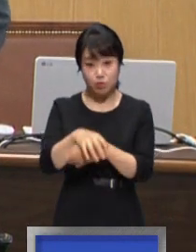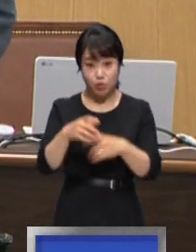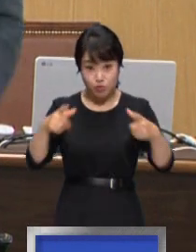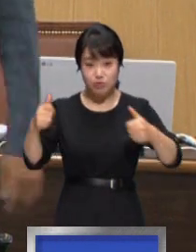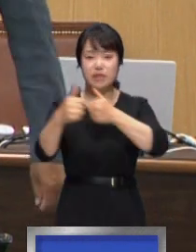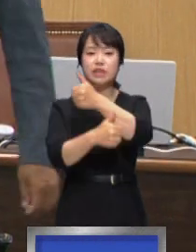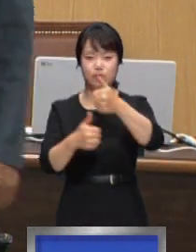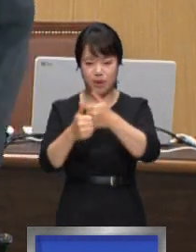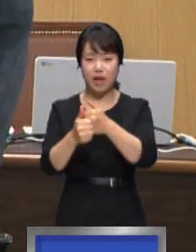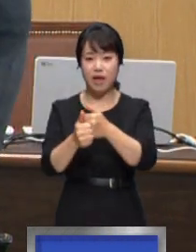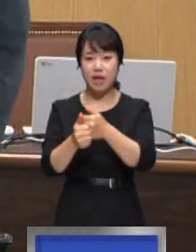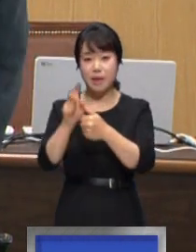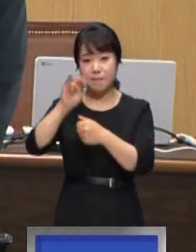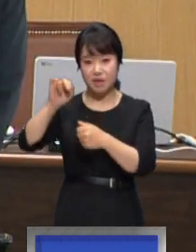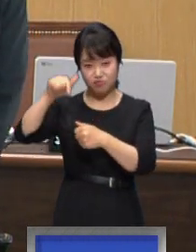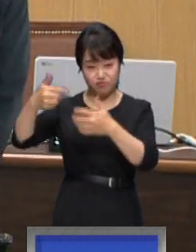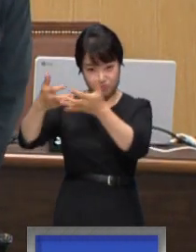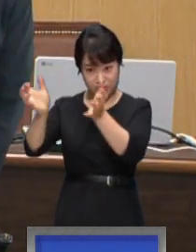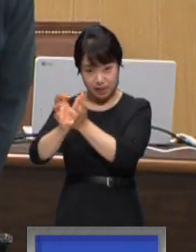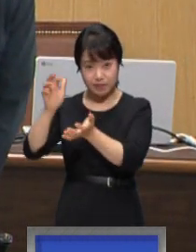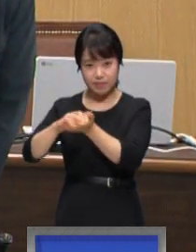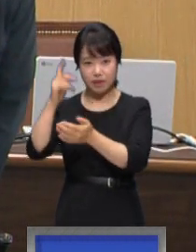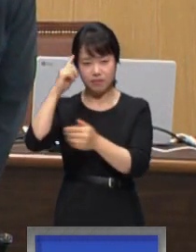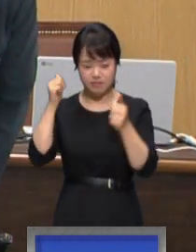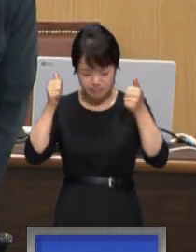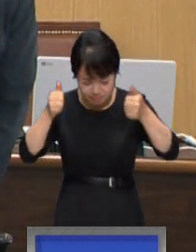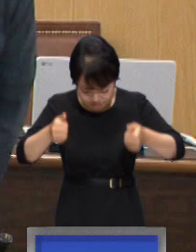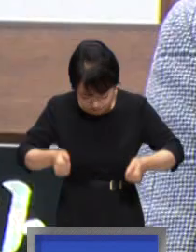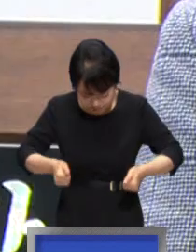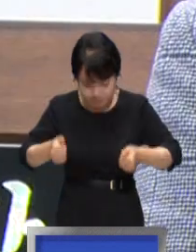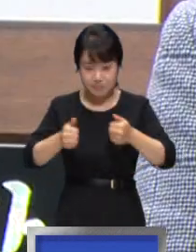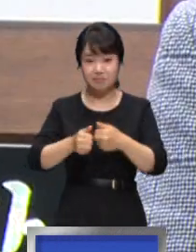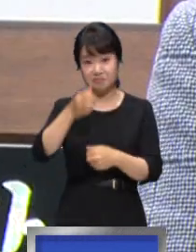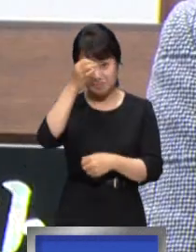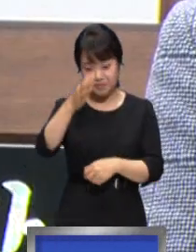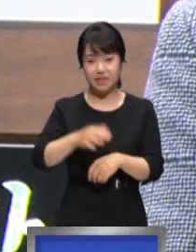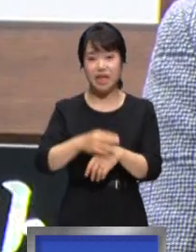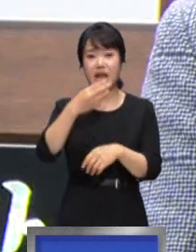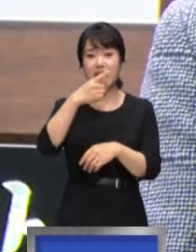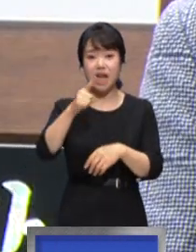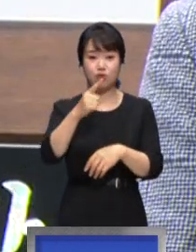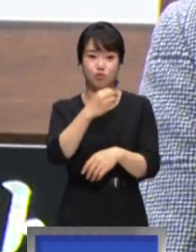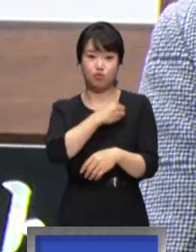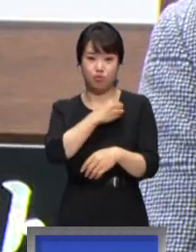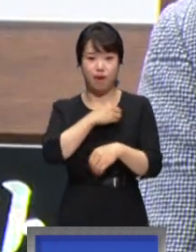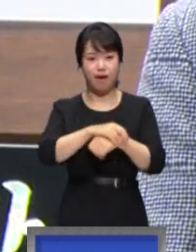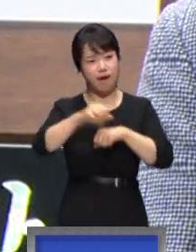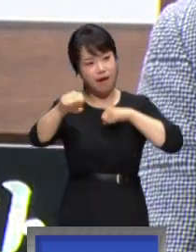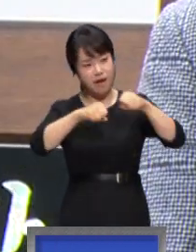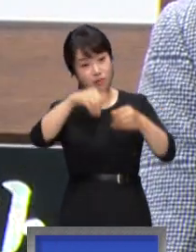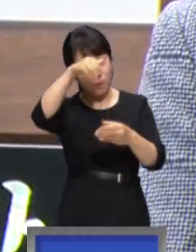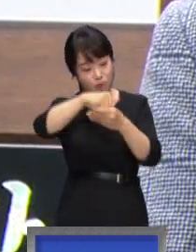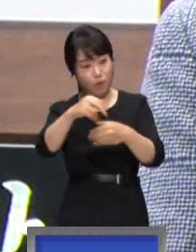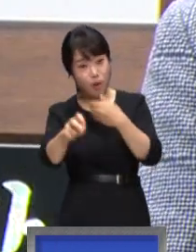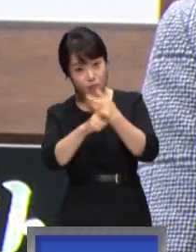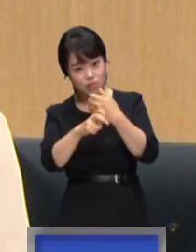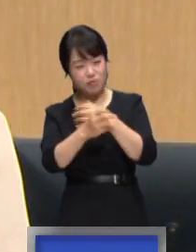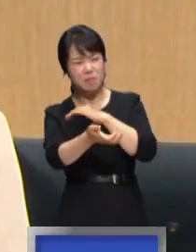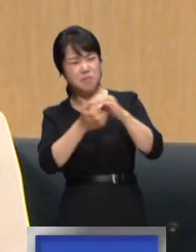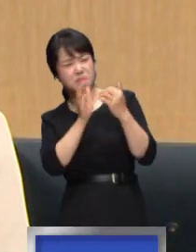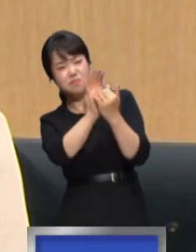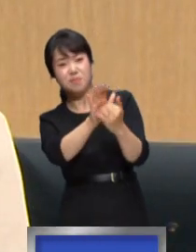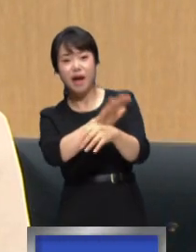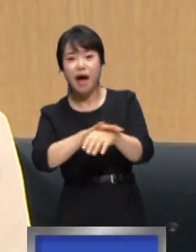종로구의회 더불어민주당 소속 의원들이 고개를 숙였습니다. 국민의힘 라도균 의원의 위법한 의장 선거를 제대로 막지